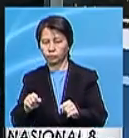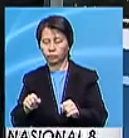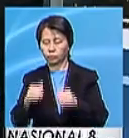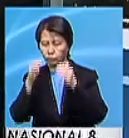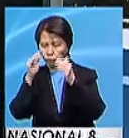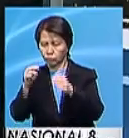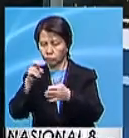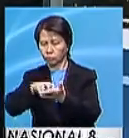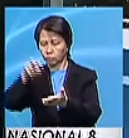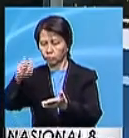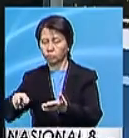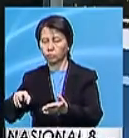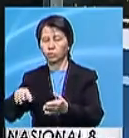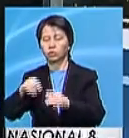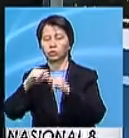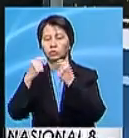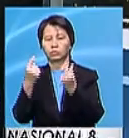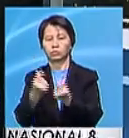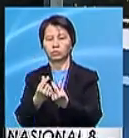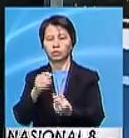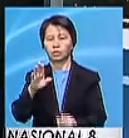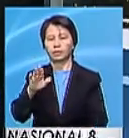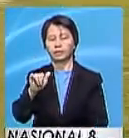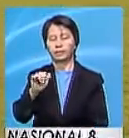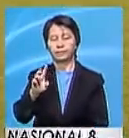tempat dalam skuad badak.